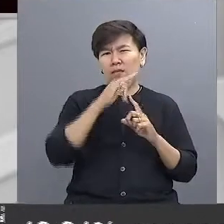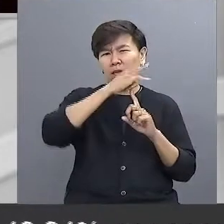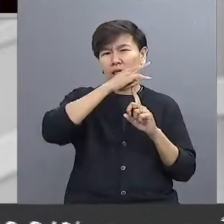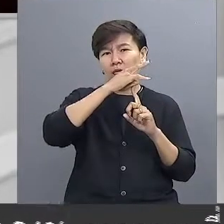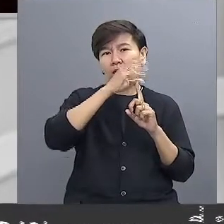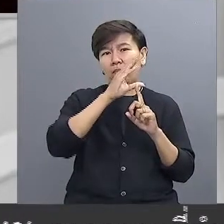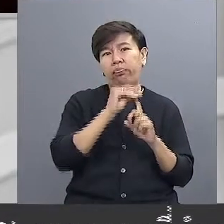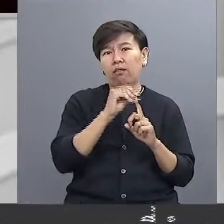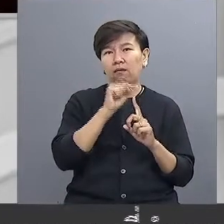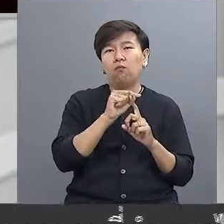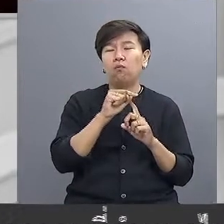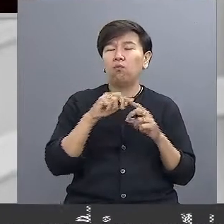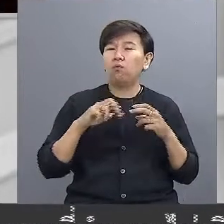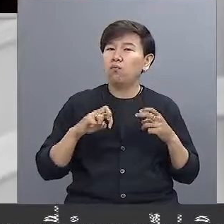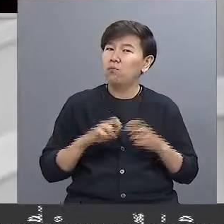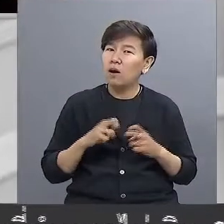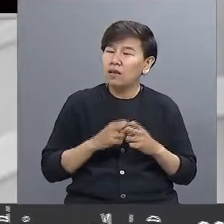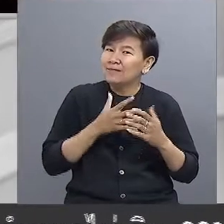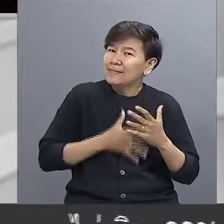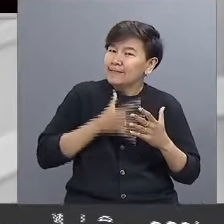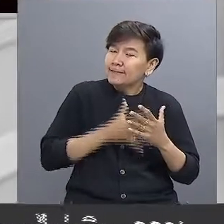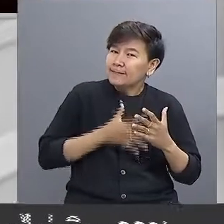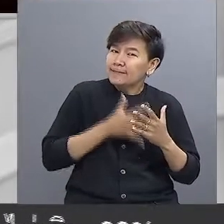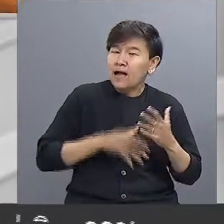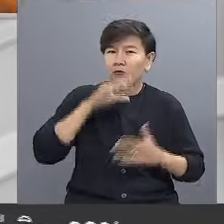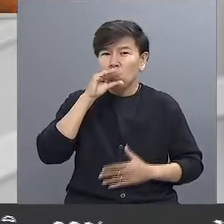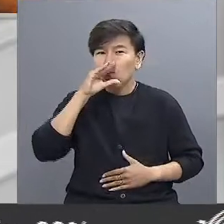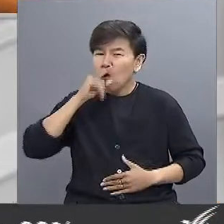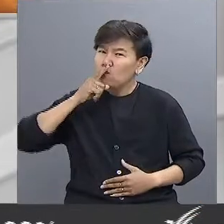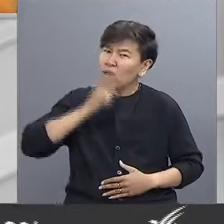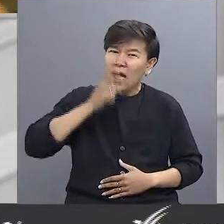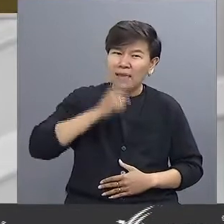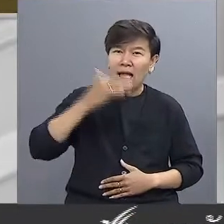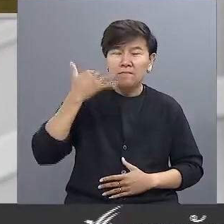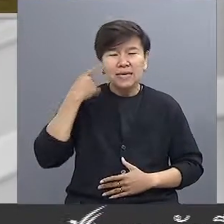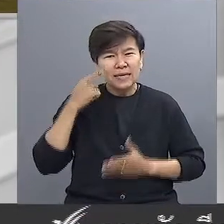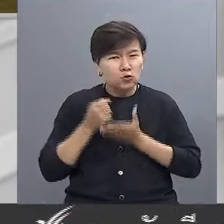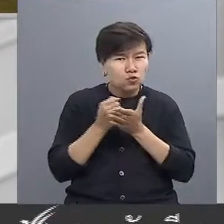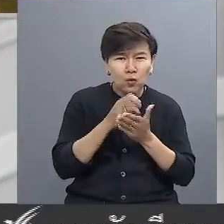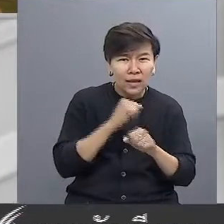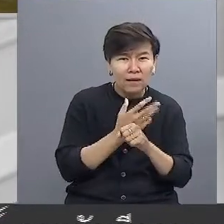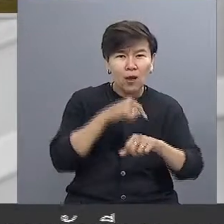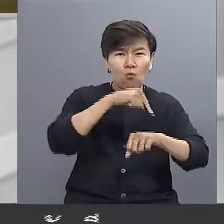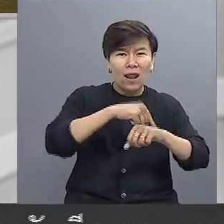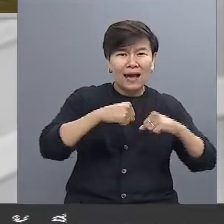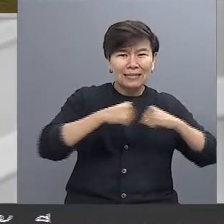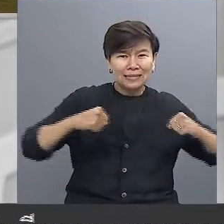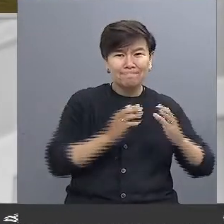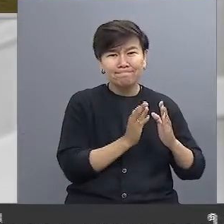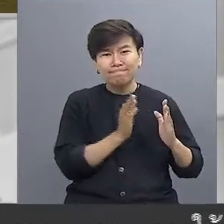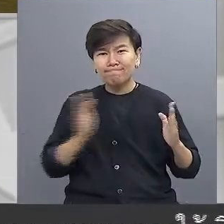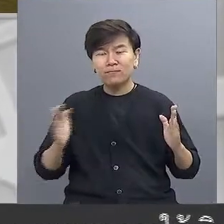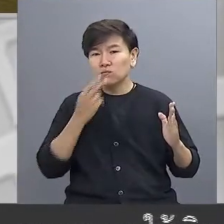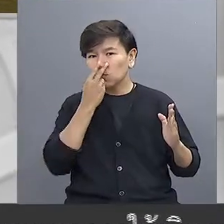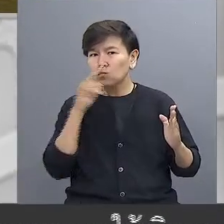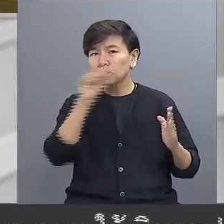สิทธิ์ทำให้เกิดบรรยากาศทั้งบ่นทั้งก่นด่าจะเยียวยาจะขยายเสร็จก็ว่ากันไปนะคะแต่นั่นก็ชี้ว่าวันนี้